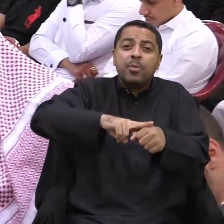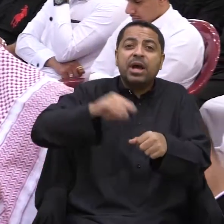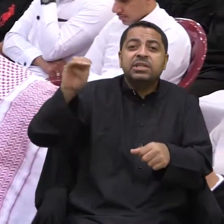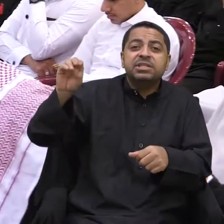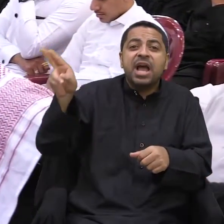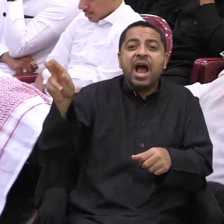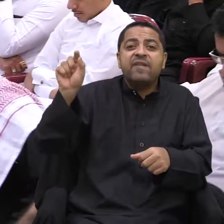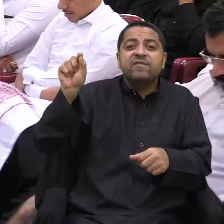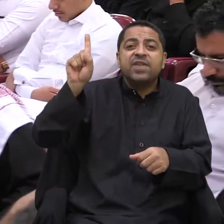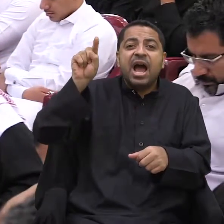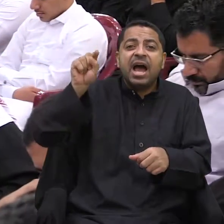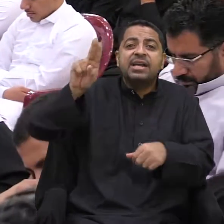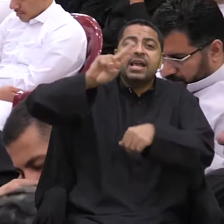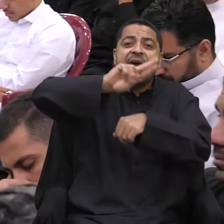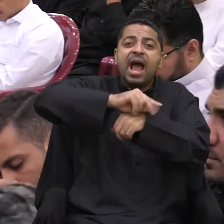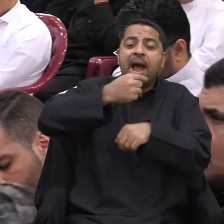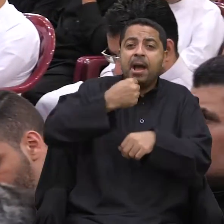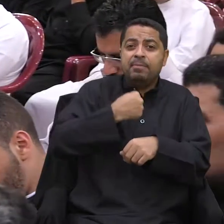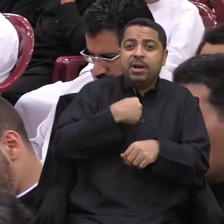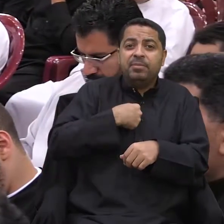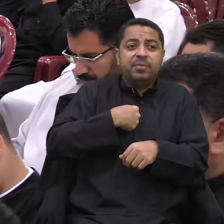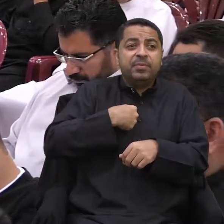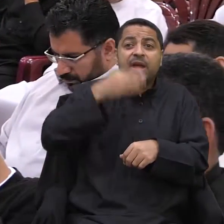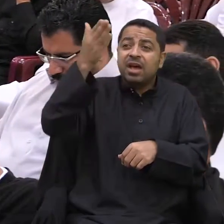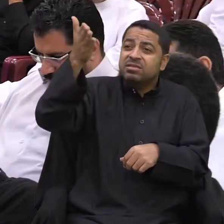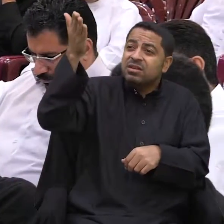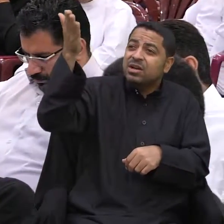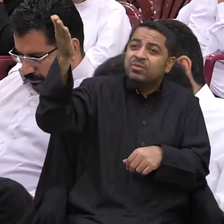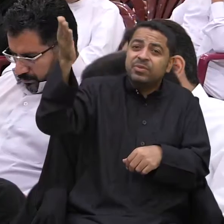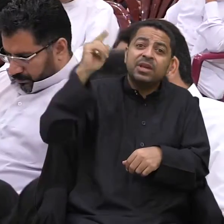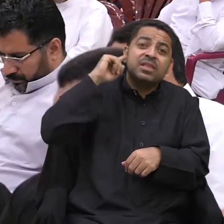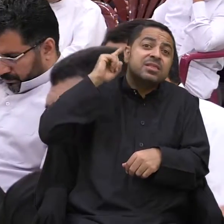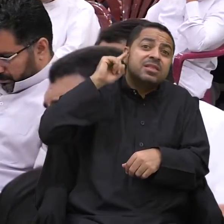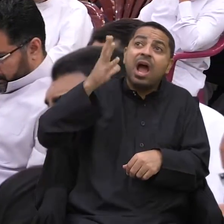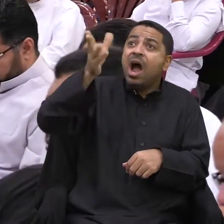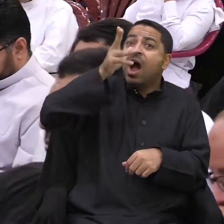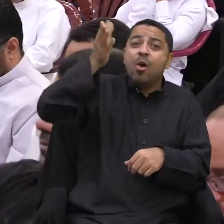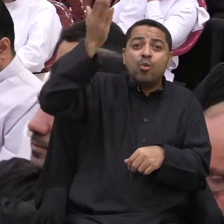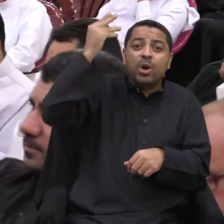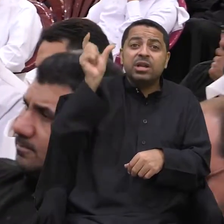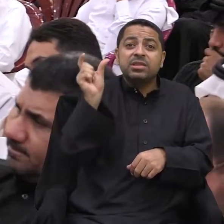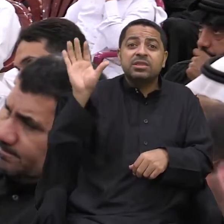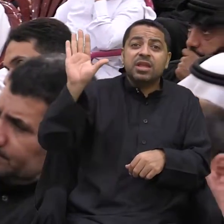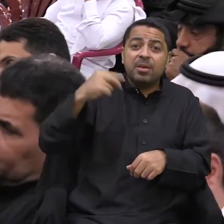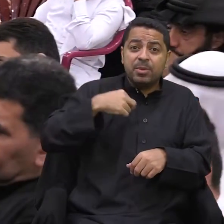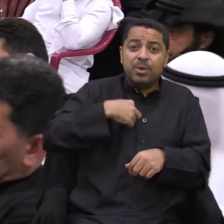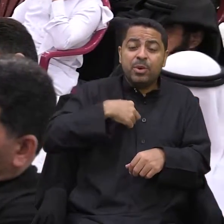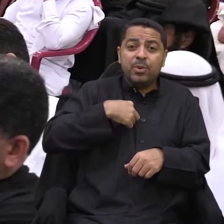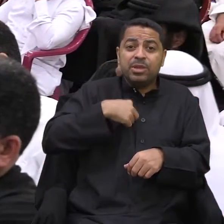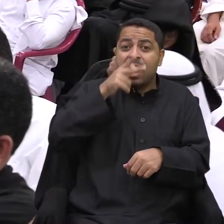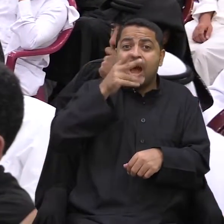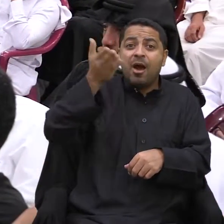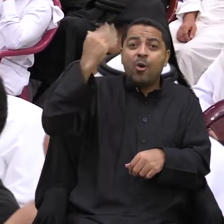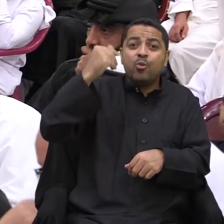الطيار عمي، أولم يبلغكم مقالة رسول الله لي ولأخي